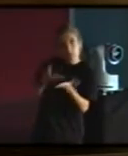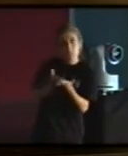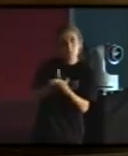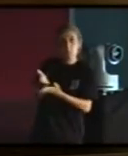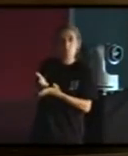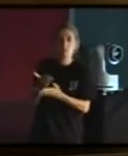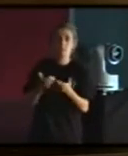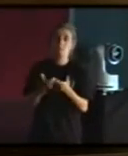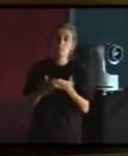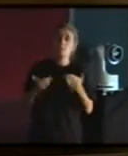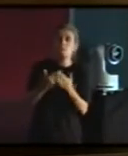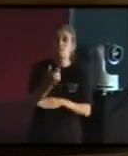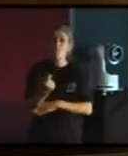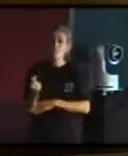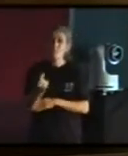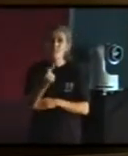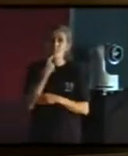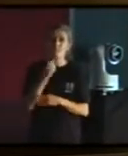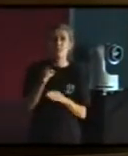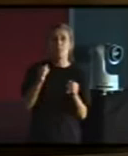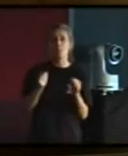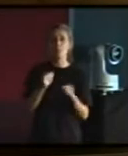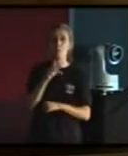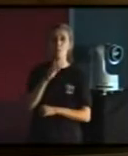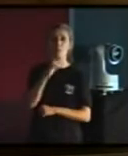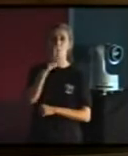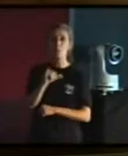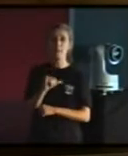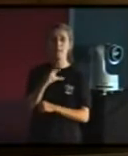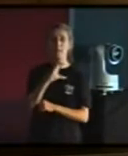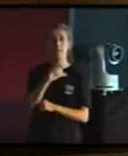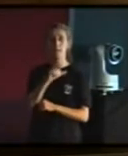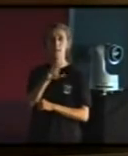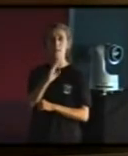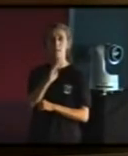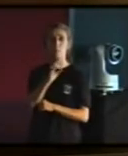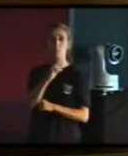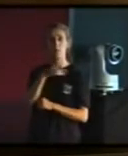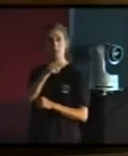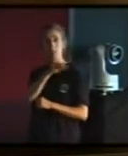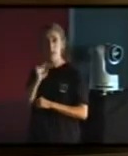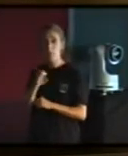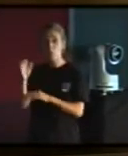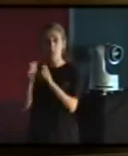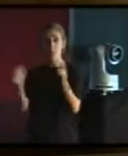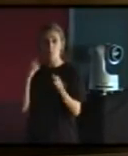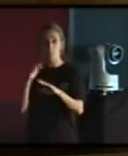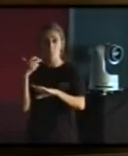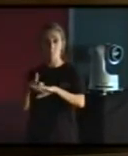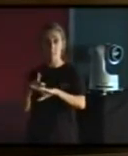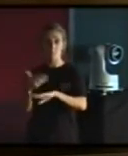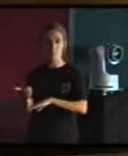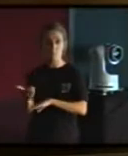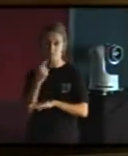Par exemple, le premier bâtiment, il est en polycarbonate. Les autres sont en béton. on sent une dualité. On sent qu'il y a